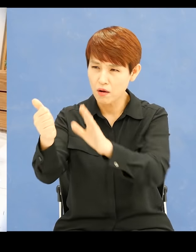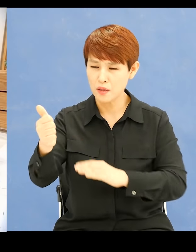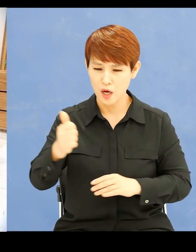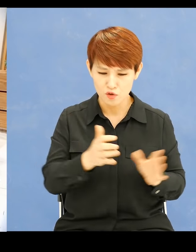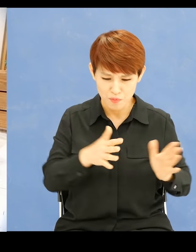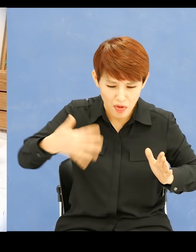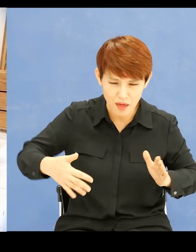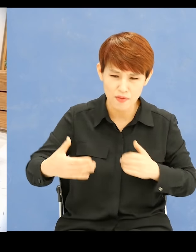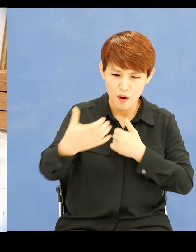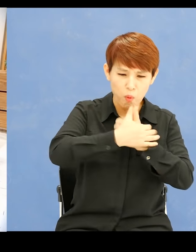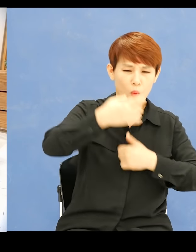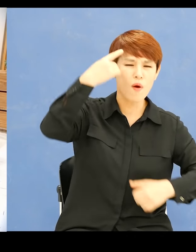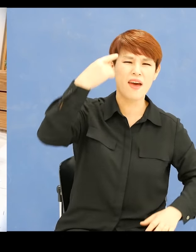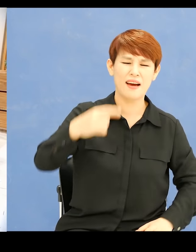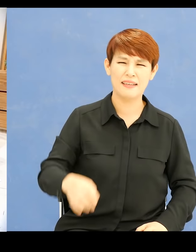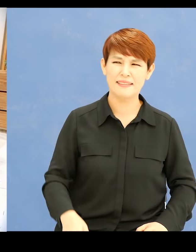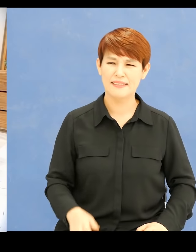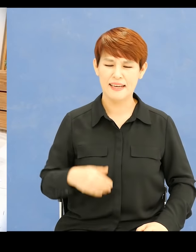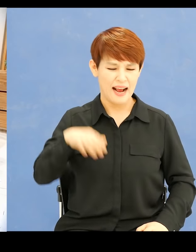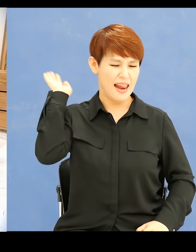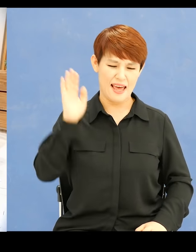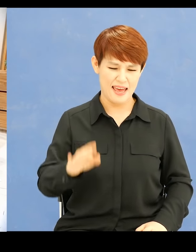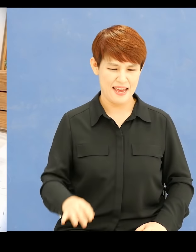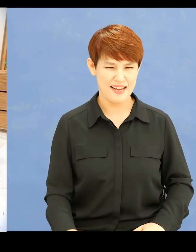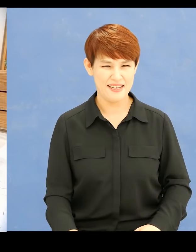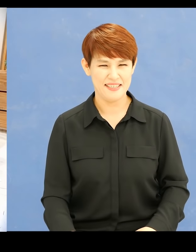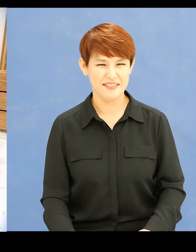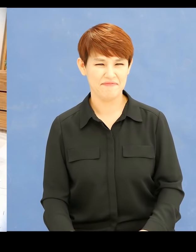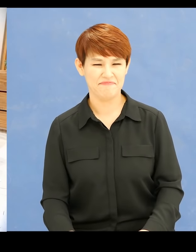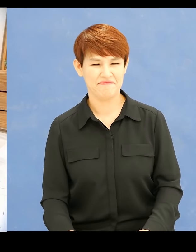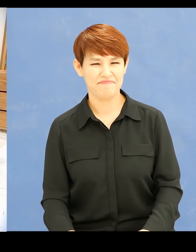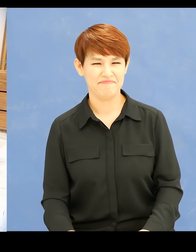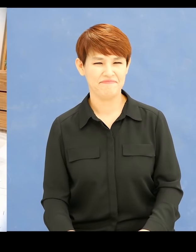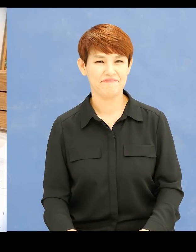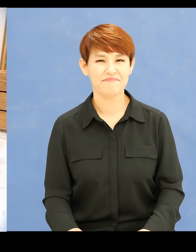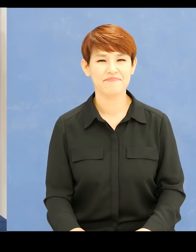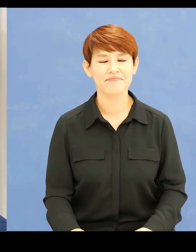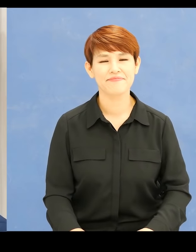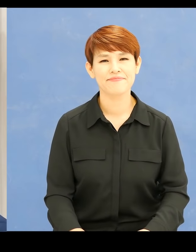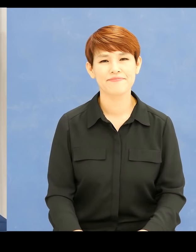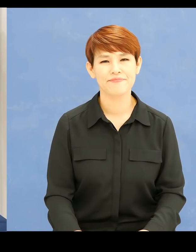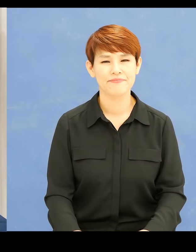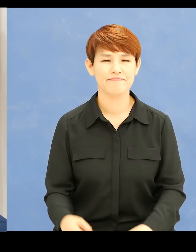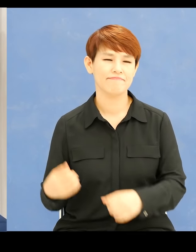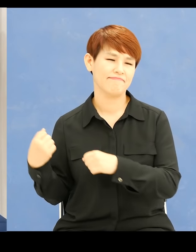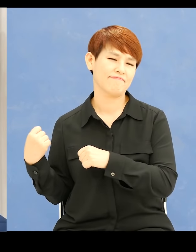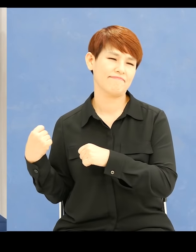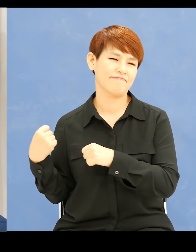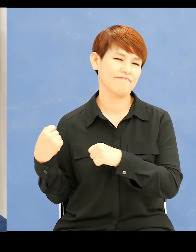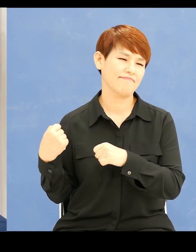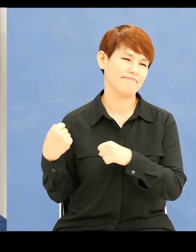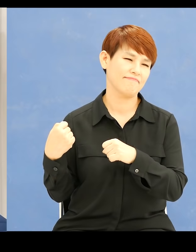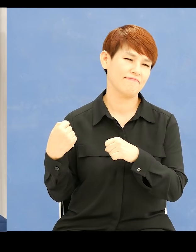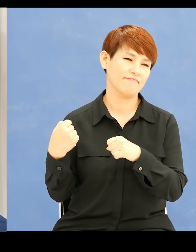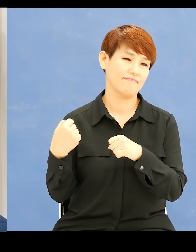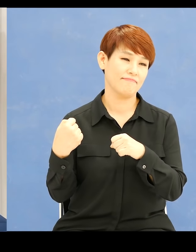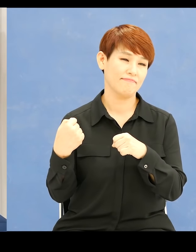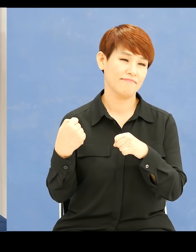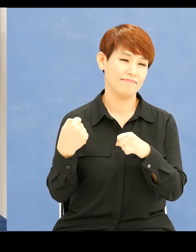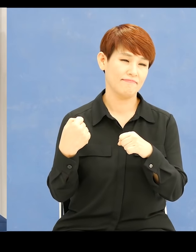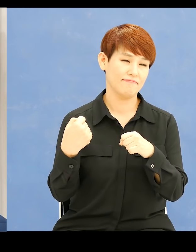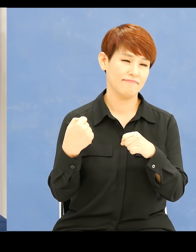보냅니까? 그것도 말도 내려놓고 갈래요 그러고는 친하니까 네. 일어나서 이제 왔죠. 예. 운전해서 저 집으로